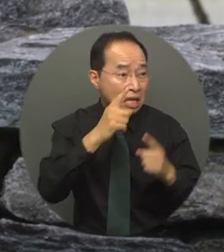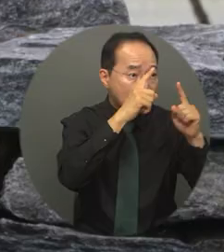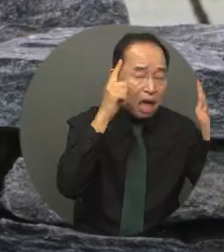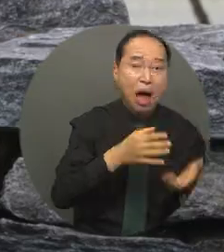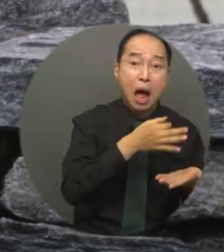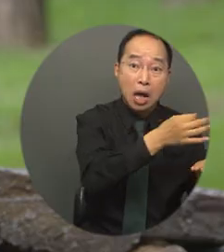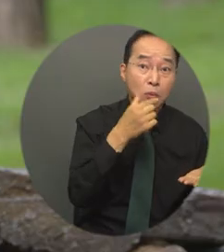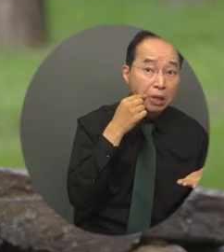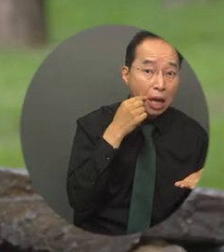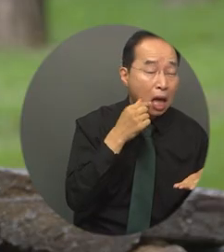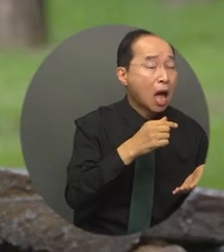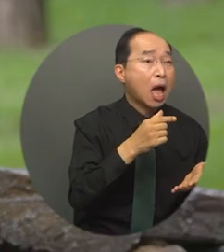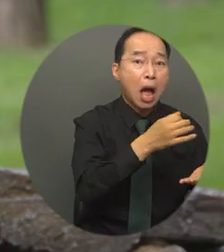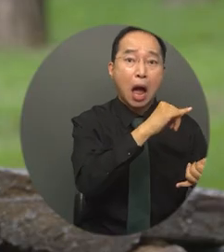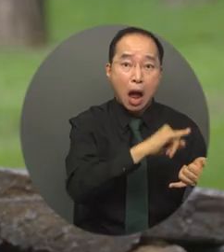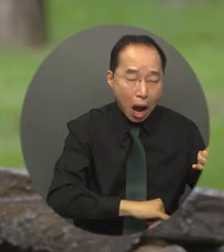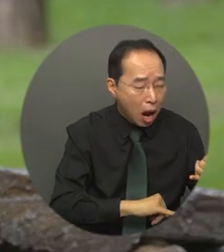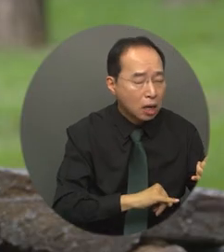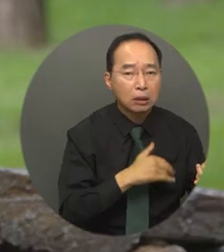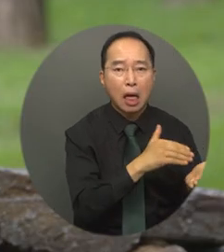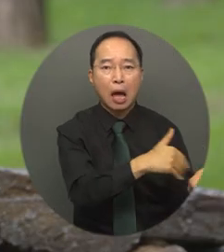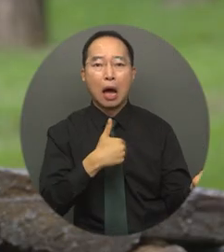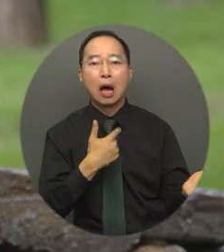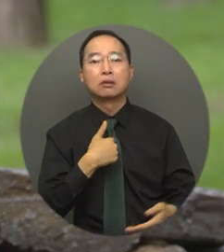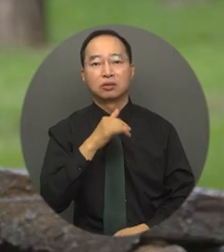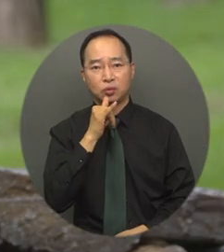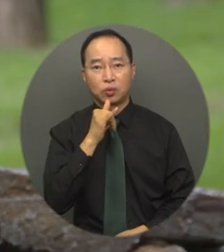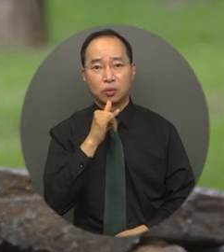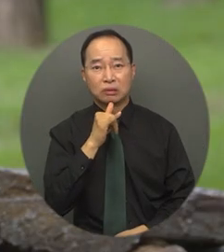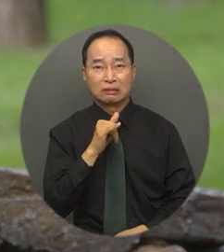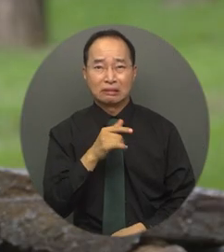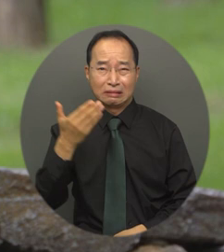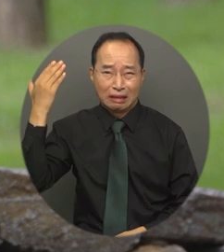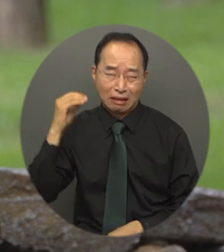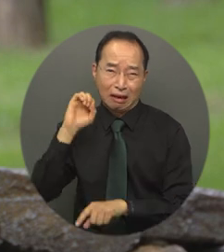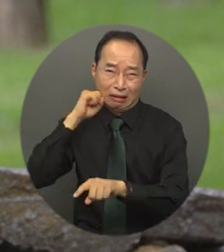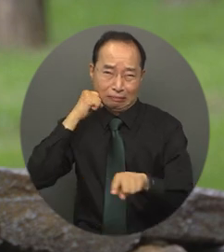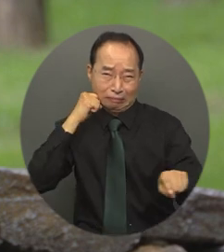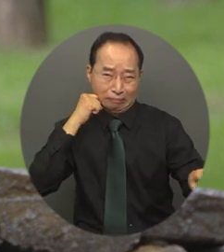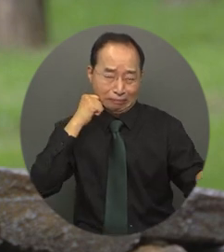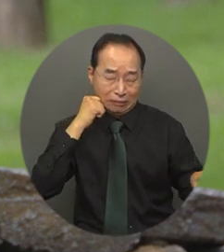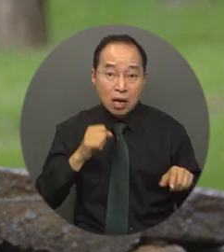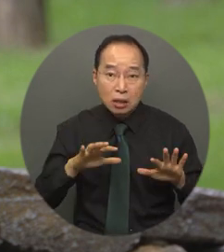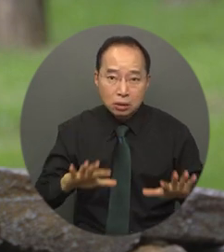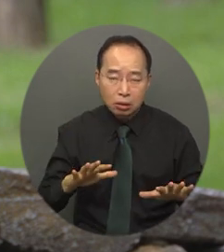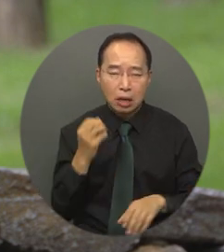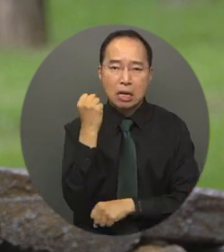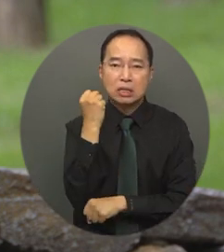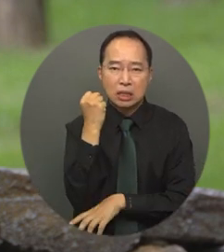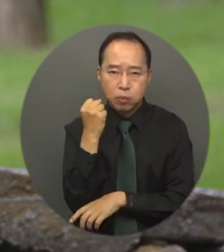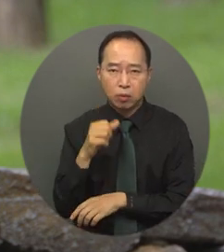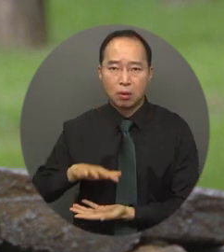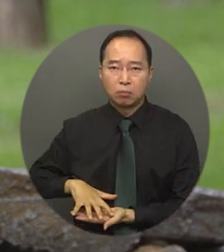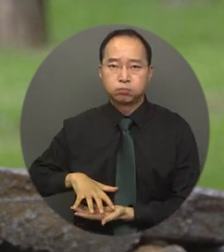있습니다. 그 어려웠던 시절이 제게 큰 자산이 됐다는 것을 인생을 한참이나 산 뒤에